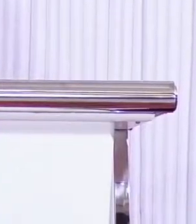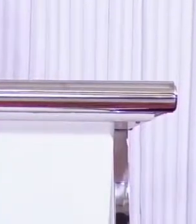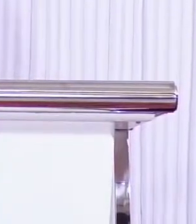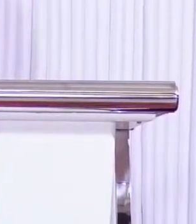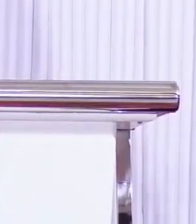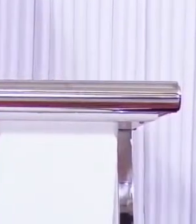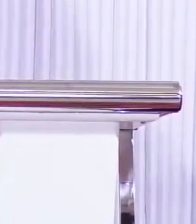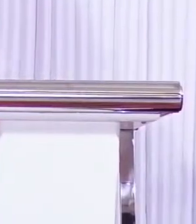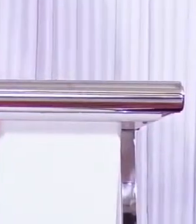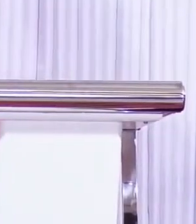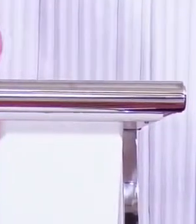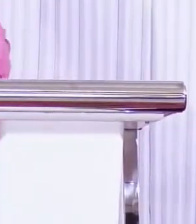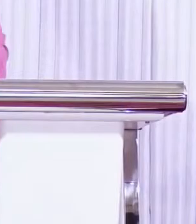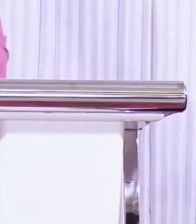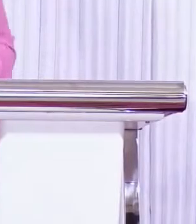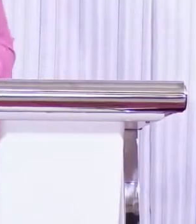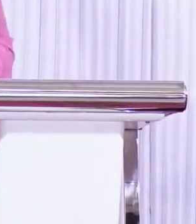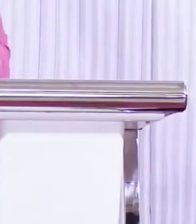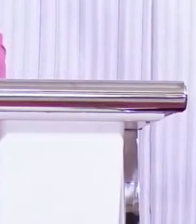We monene ma